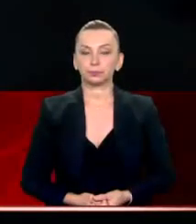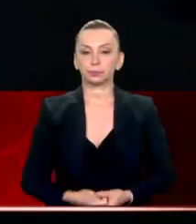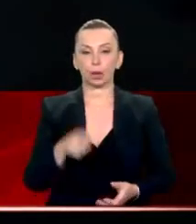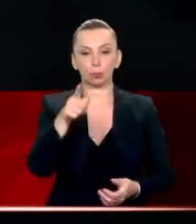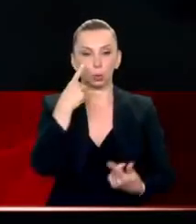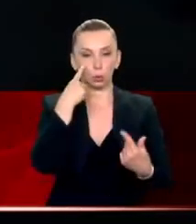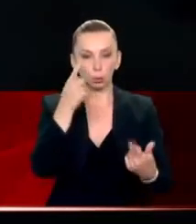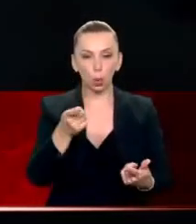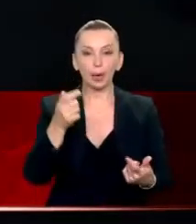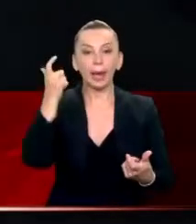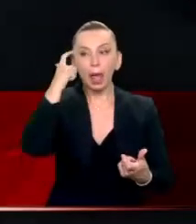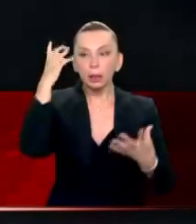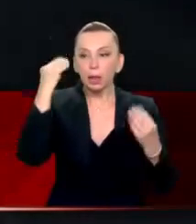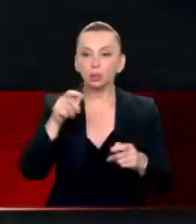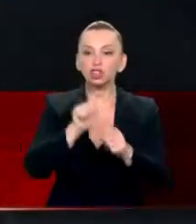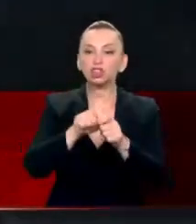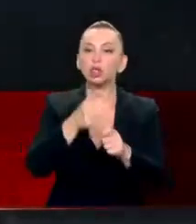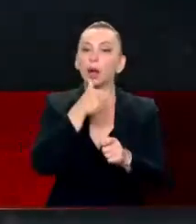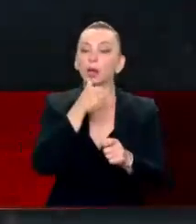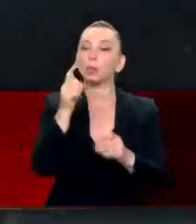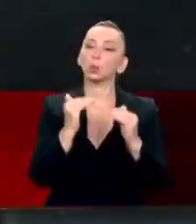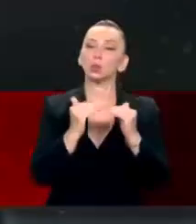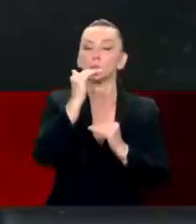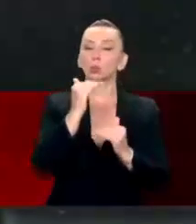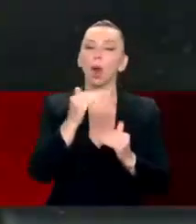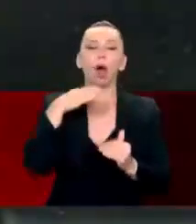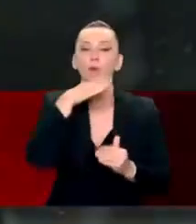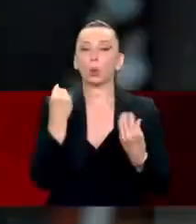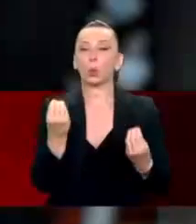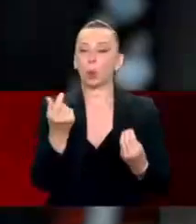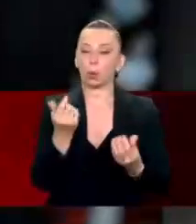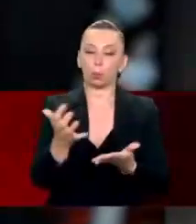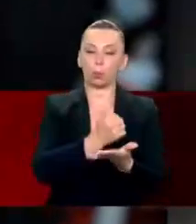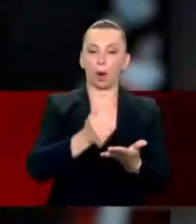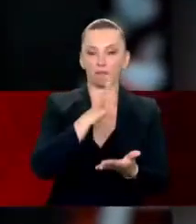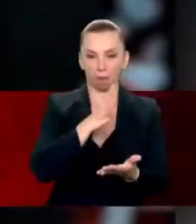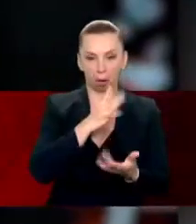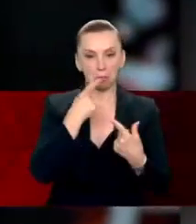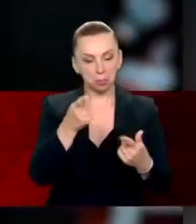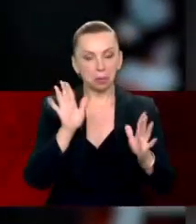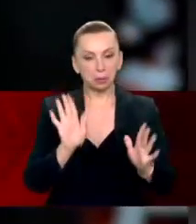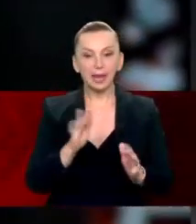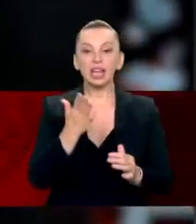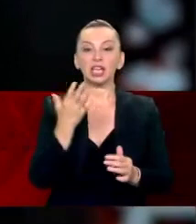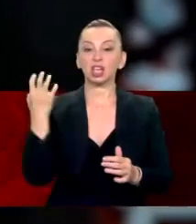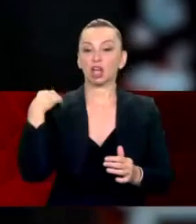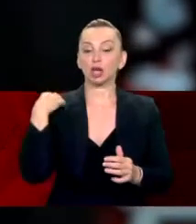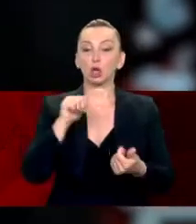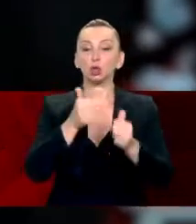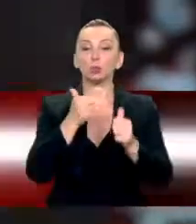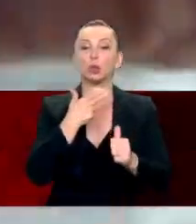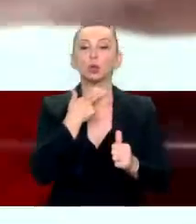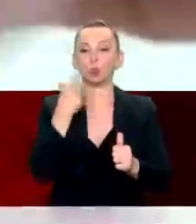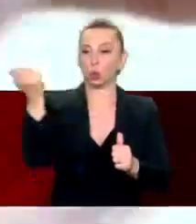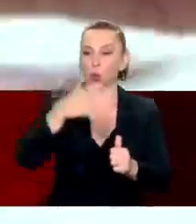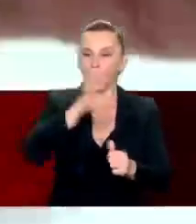İddiaya göre tanıdığı iş insanlarına yüksek kar vaadinde bulundu Hatice Ö. Karşıyaka Spor Kulübü yöneticilerinin de aralarında